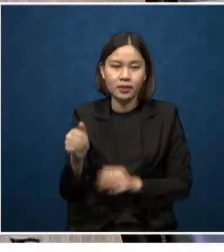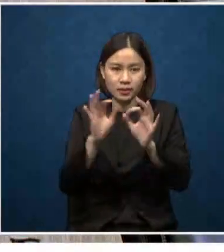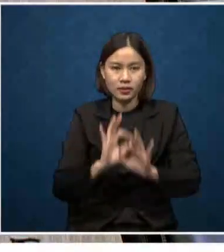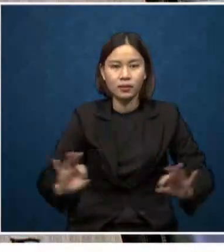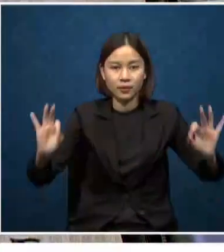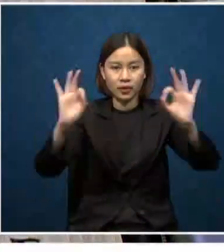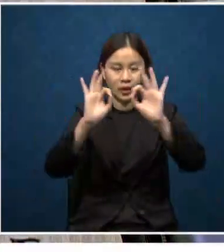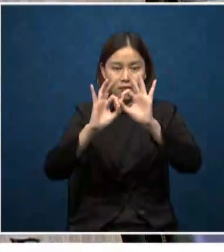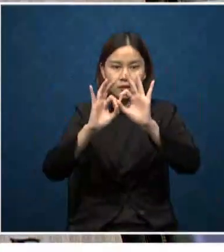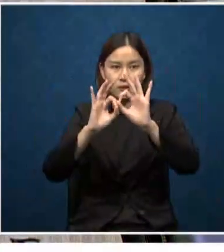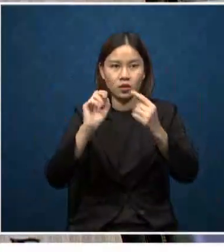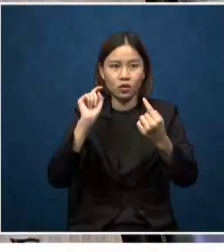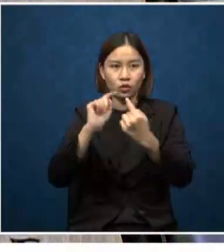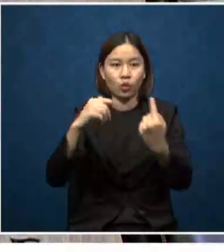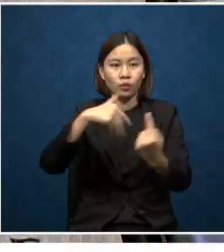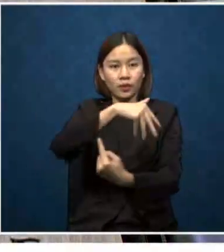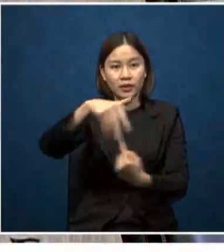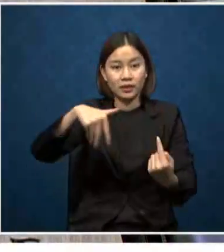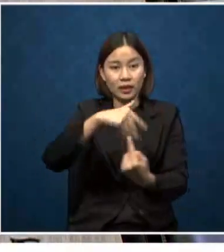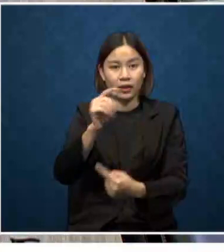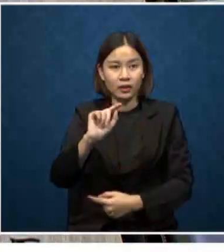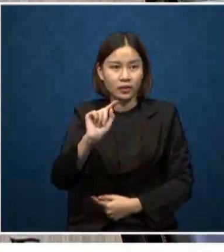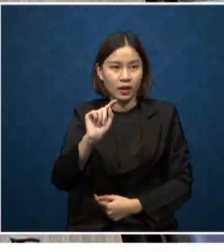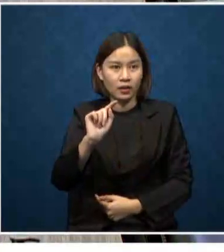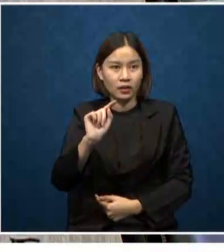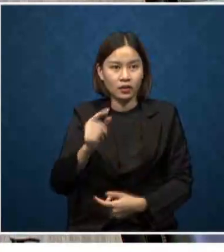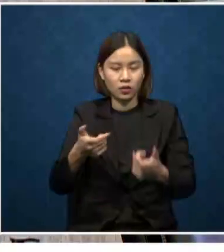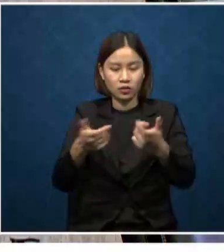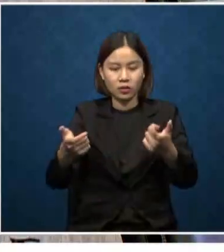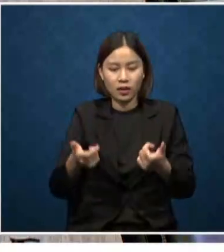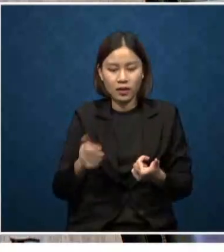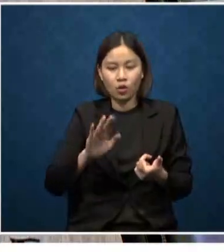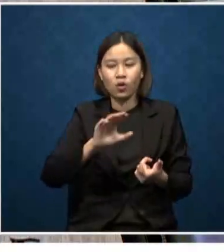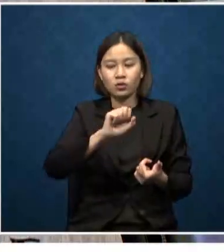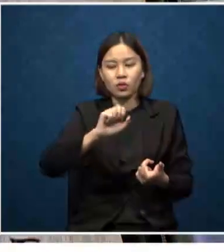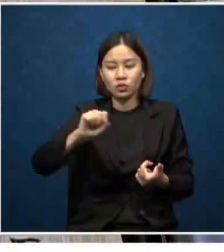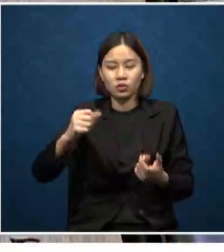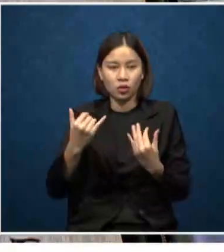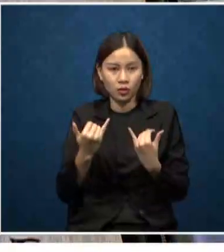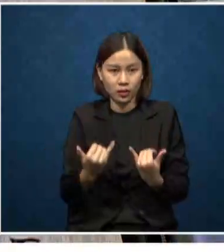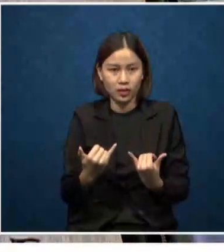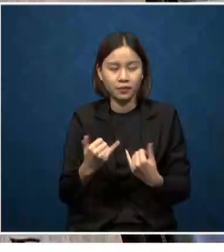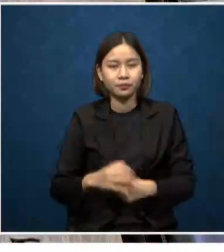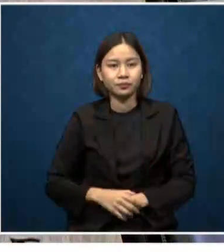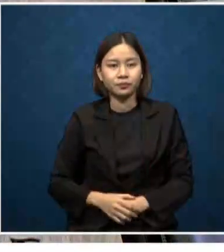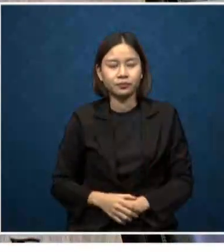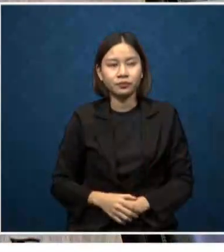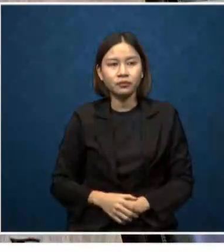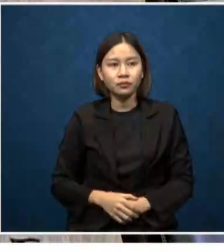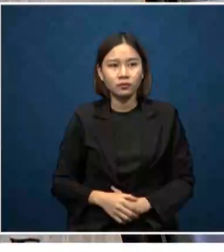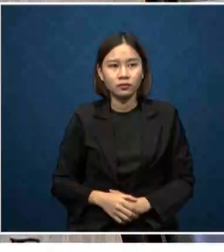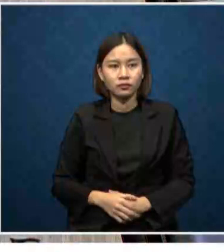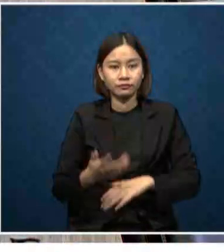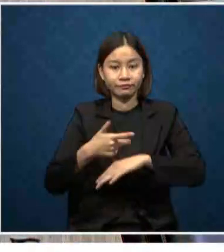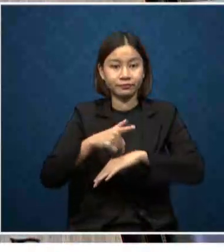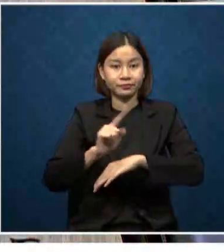ยิ่งต่อบรรยากาศของการรายงานของสสสในวันนี้ท่าน